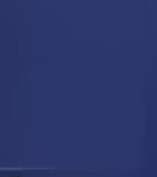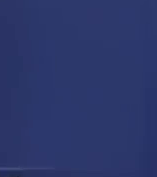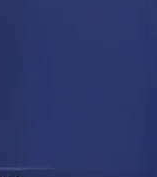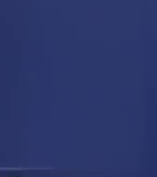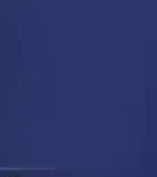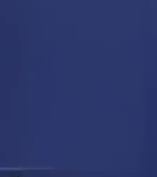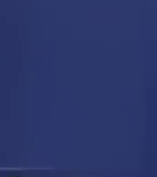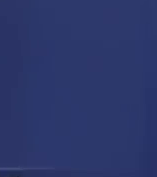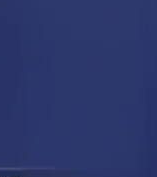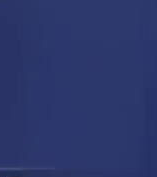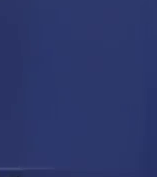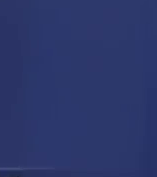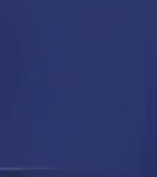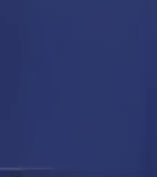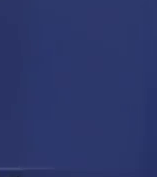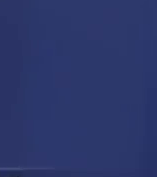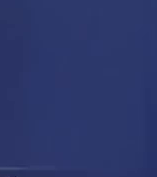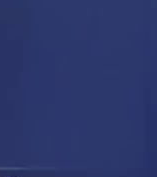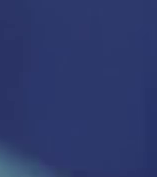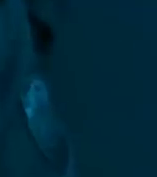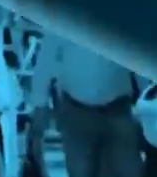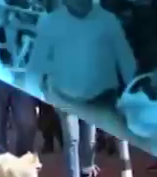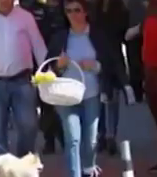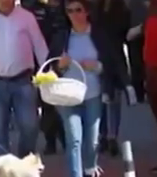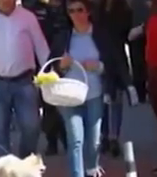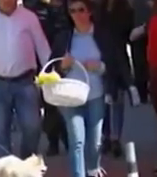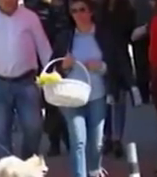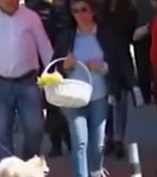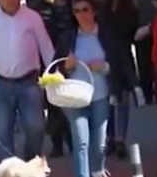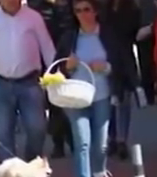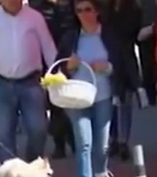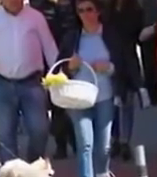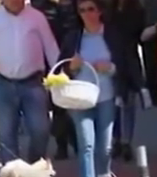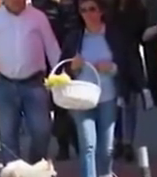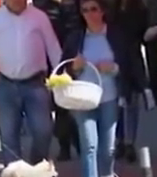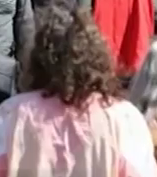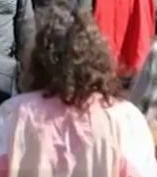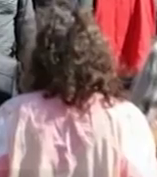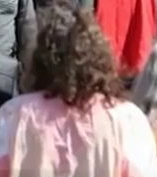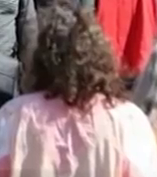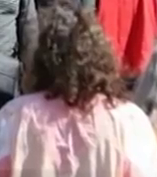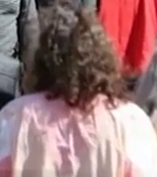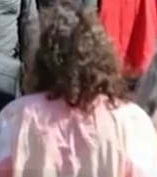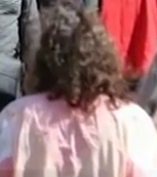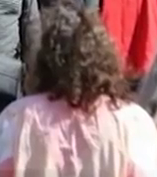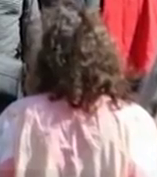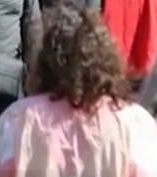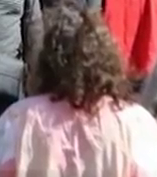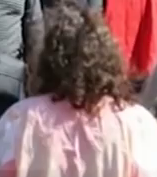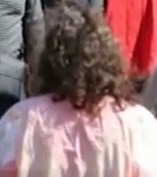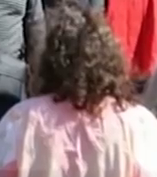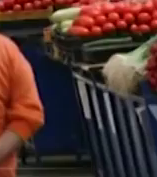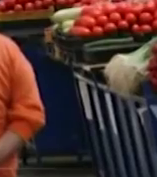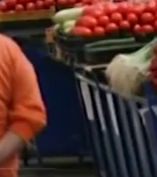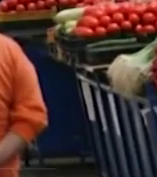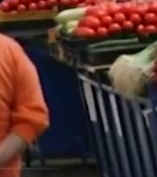свободно с бири в ръка или без бири в ръка. Затварят най-голямото тържище в столицата. Женския пазар. Ще